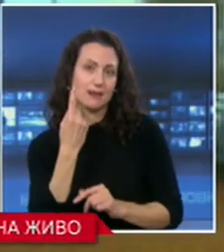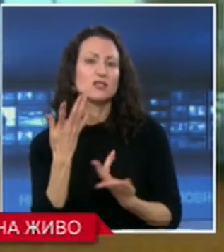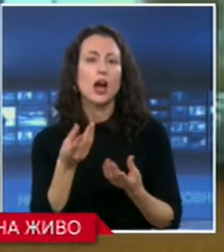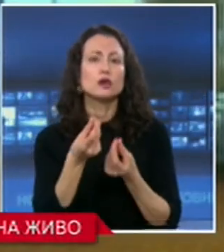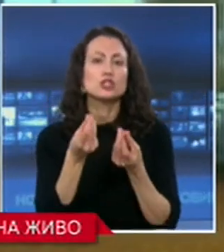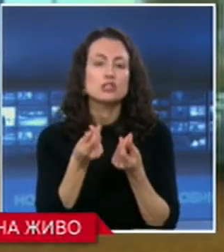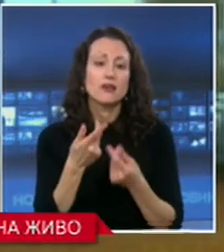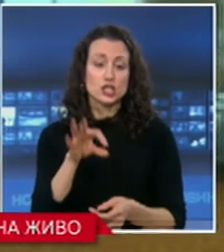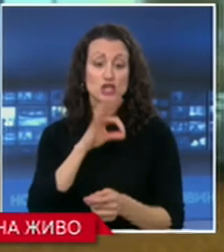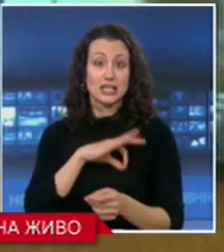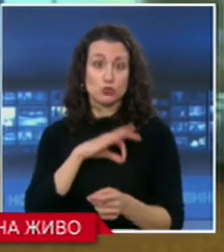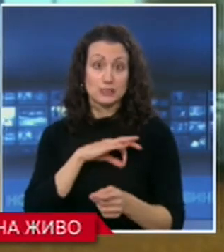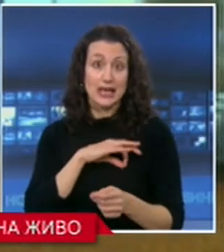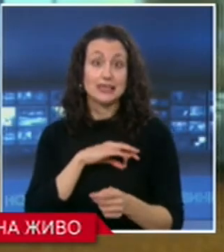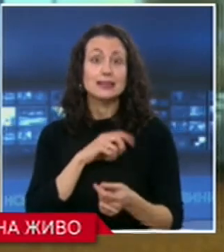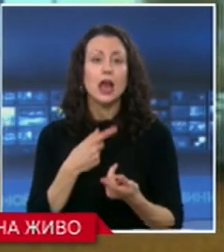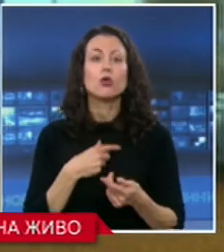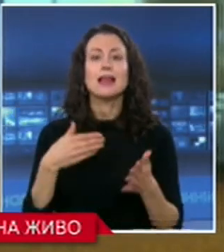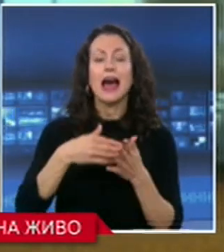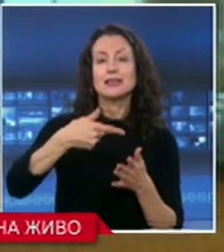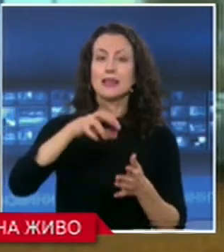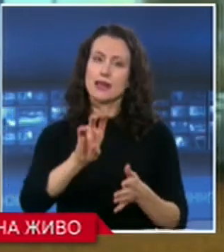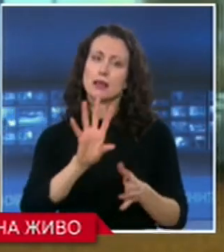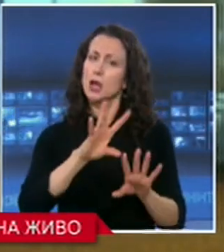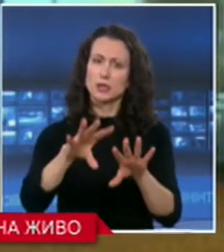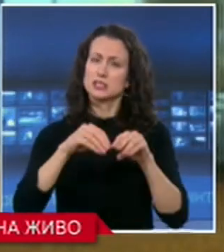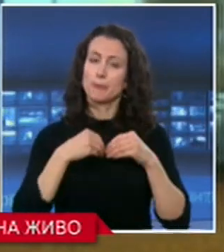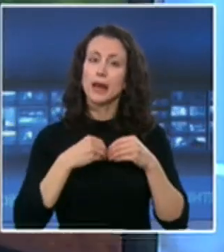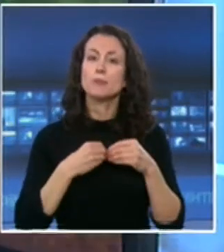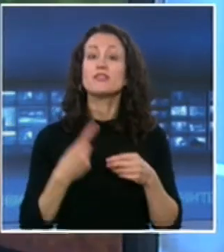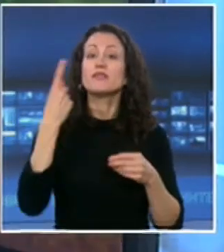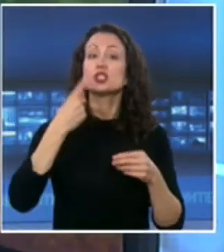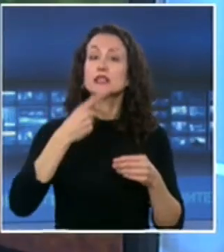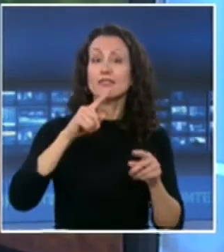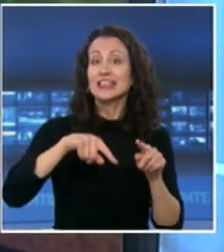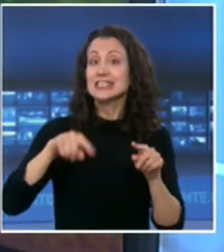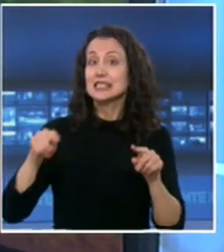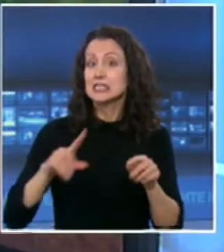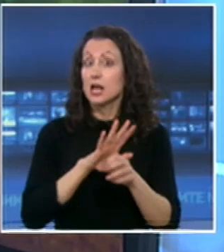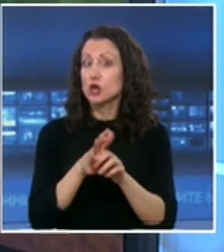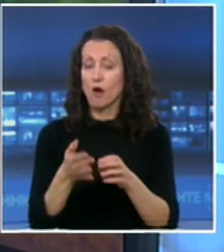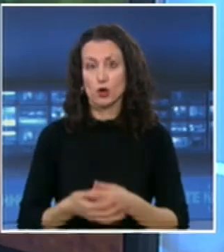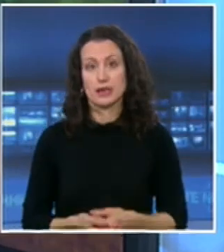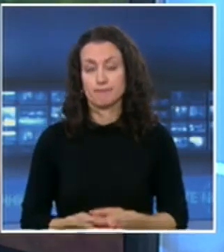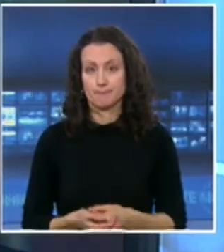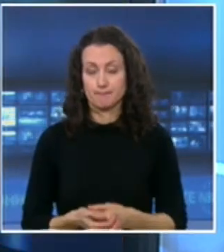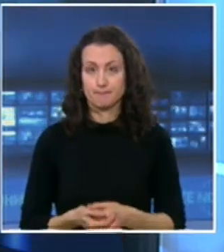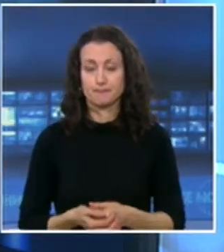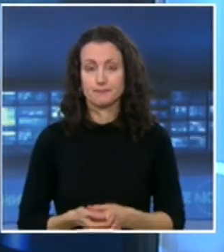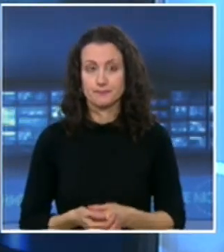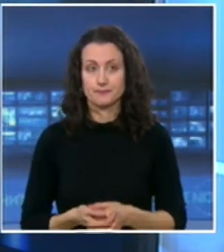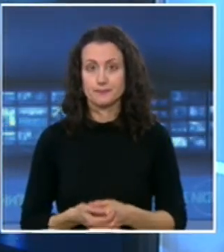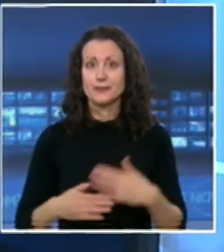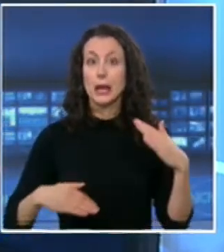резултатите от тях няма да влизат в ежедневната статистика за коронавируса. Марина Лашева с тази информация. Благодаря ти, Марина.